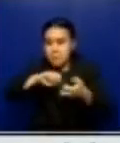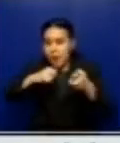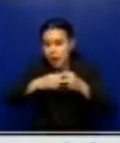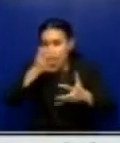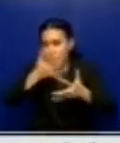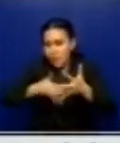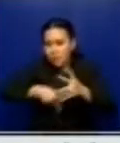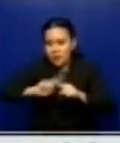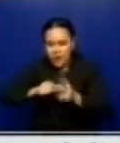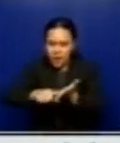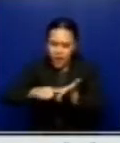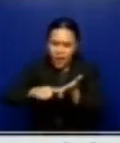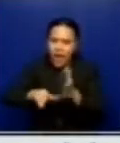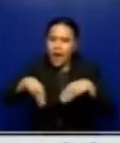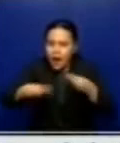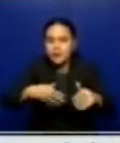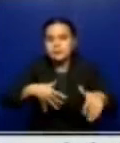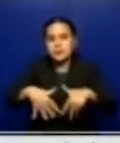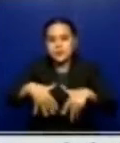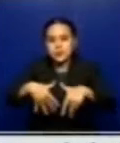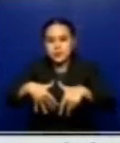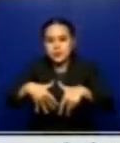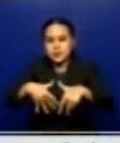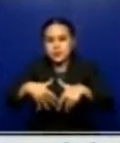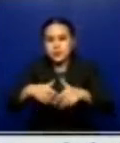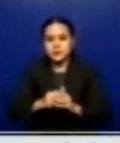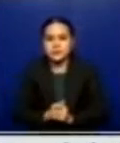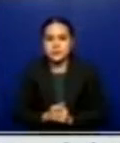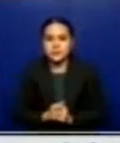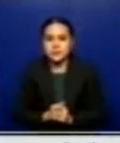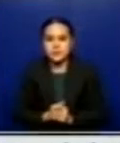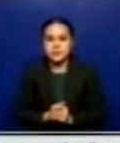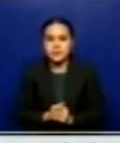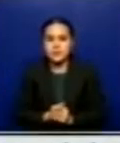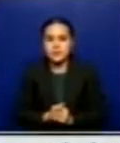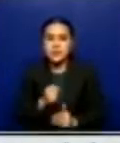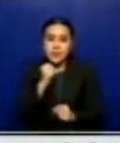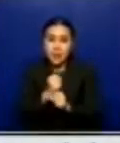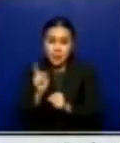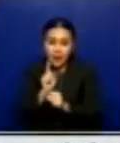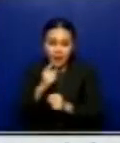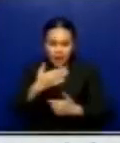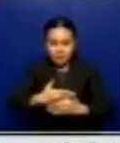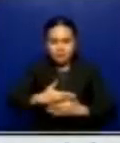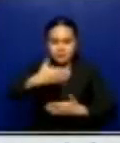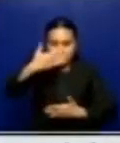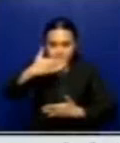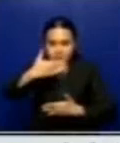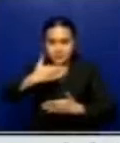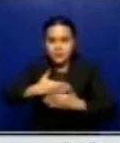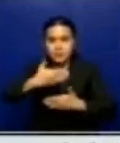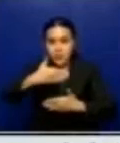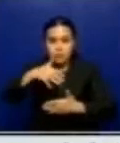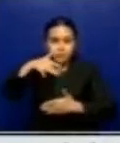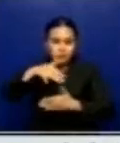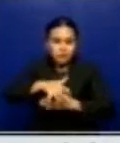พี่น้องประชาชนในการสร้างเขื่อนป้องกันหรือว่าคันผนัง